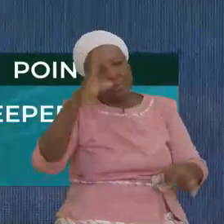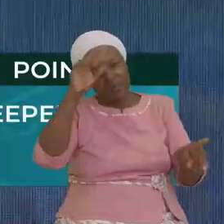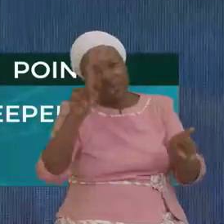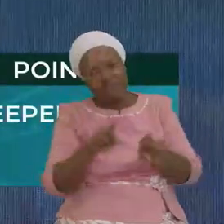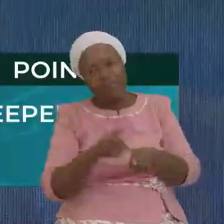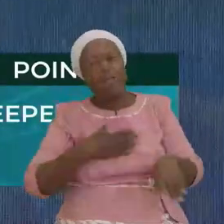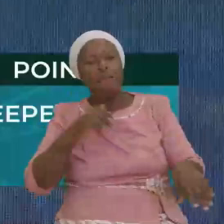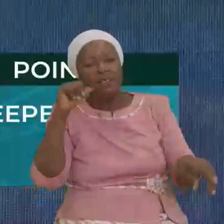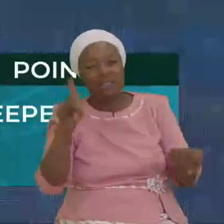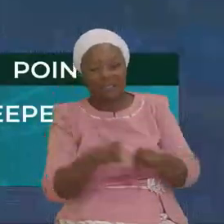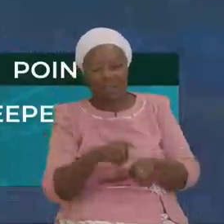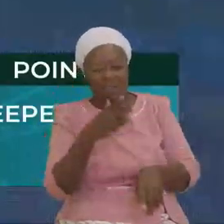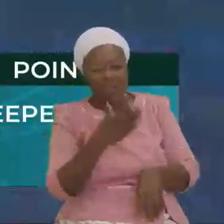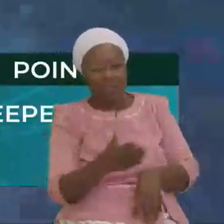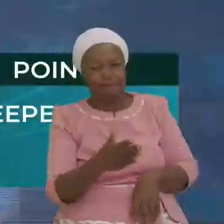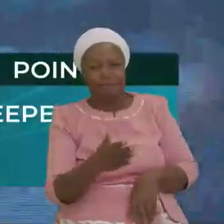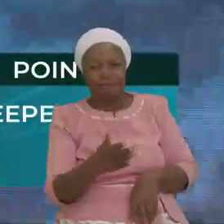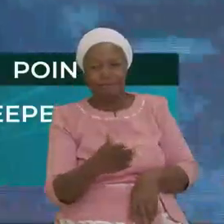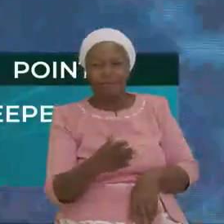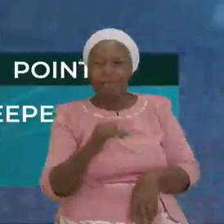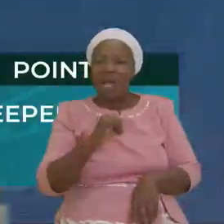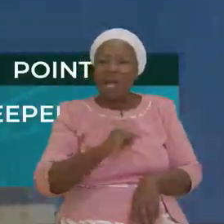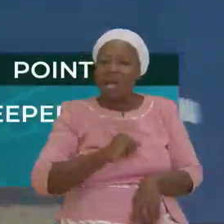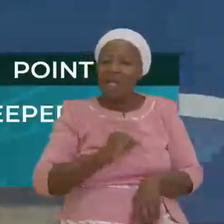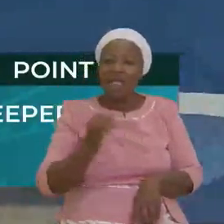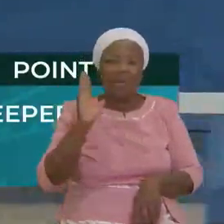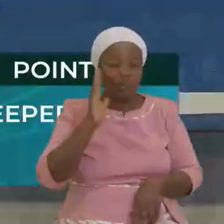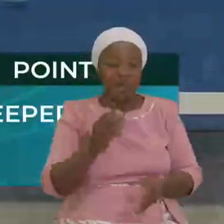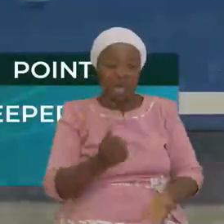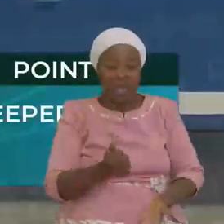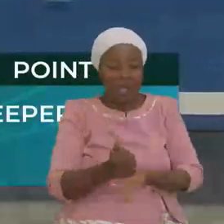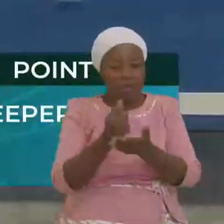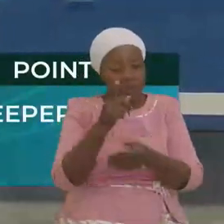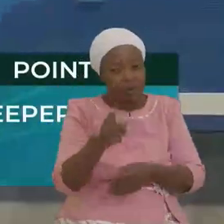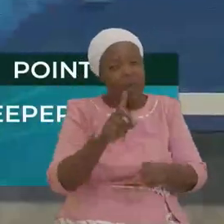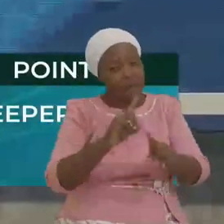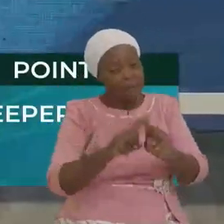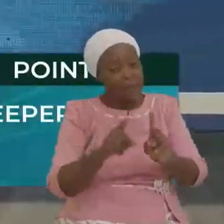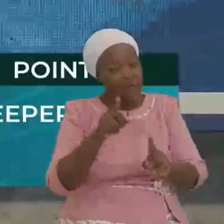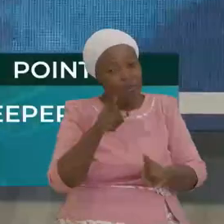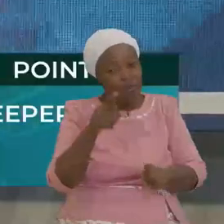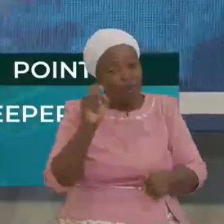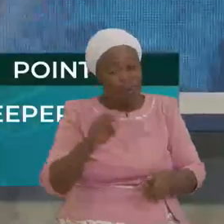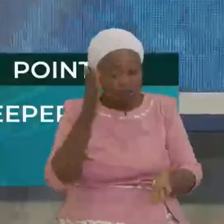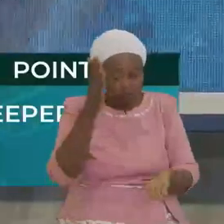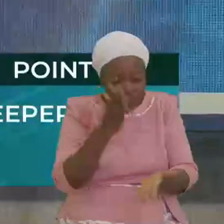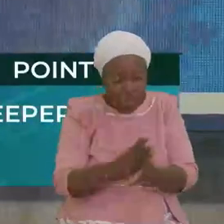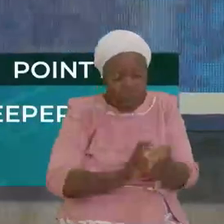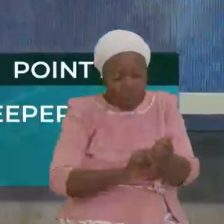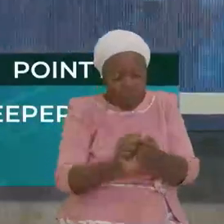ramenée. Il dit, mon frère, ma soeur là-bas, je vais te